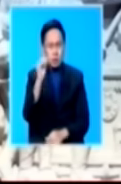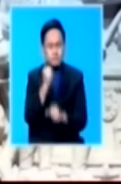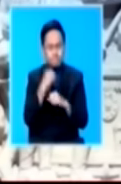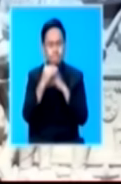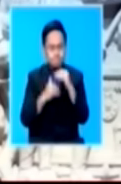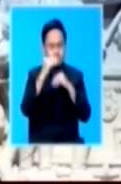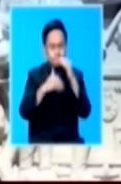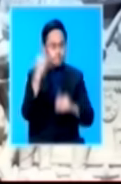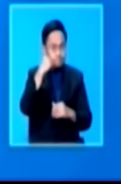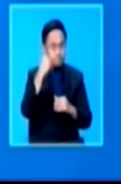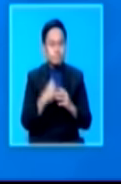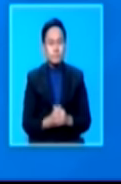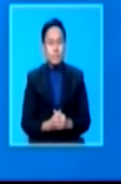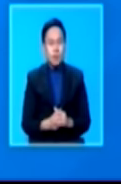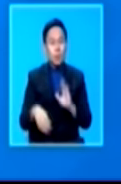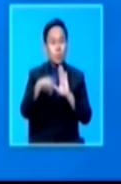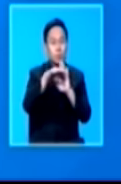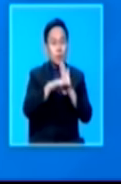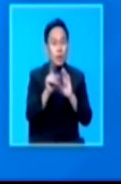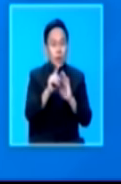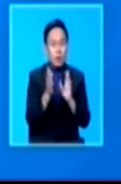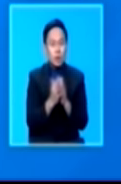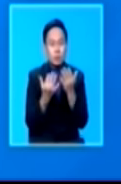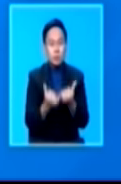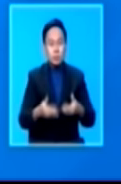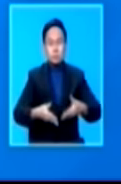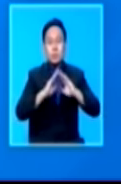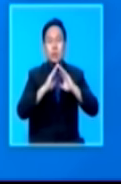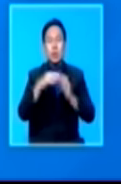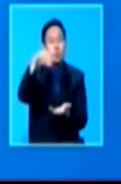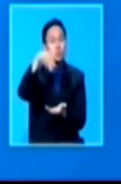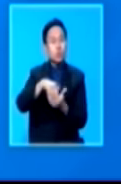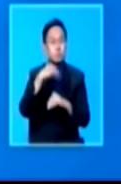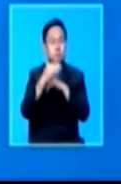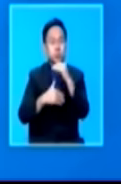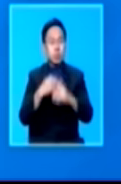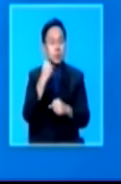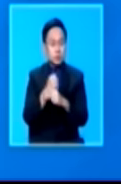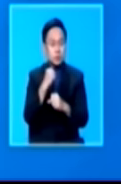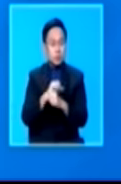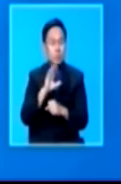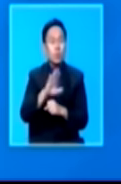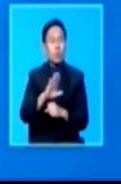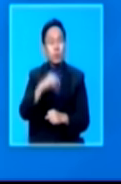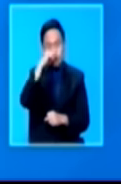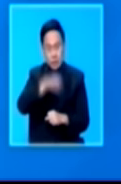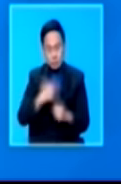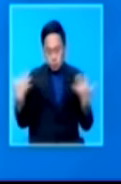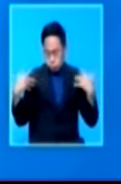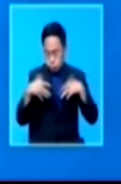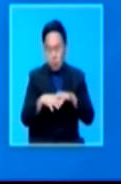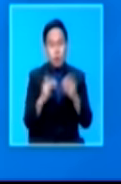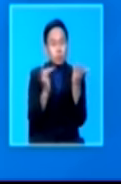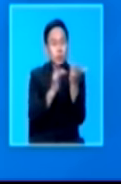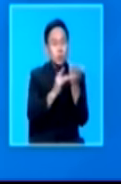ในการดำเนินการมีดังนี้นะครับในเรื่องของการจัดตั้ง National Startup Center นะครับก็คือจะเชื่อมโยงบัญชีนวัตกรรมที่มีอยู่